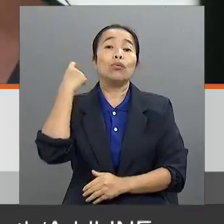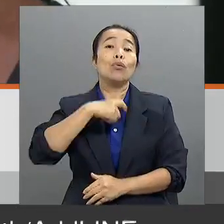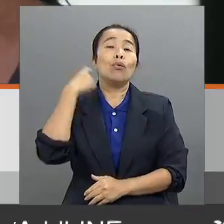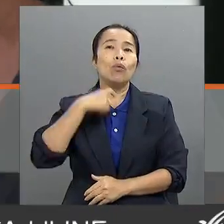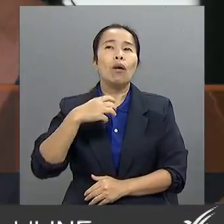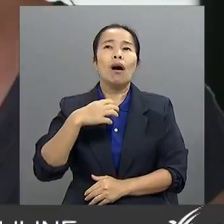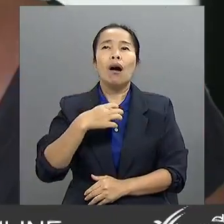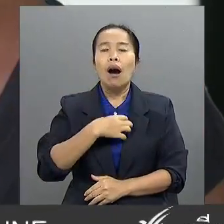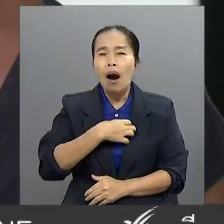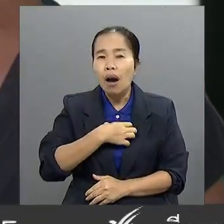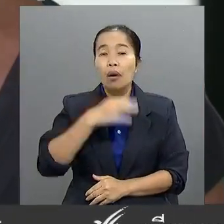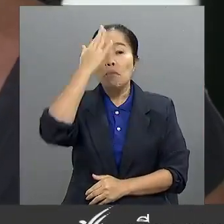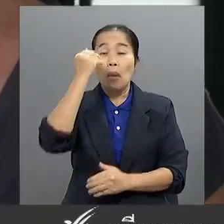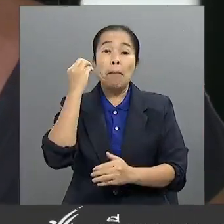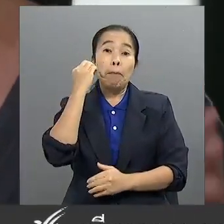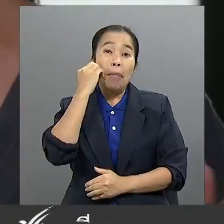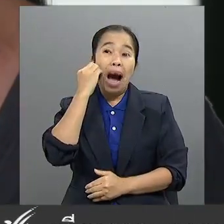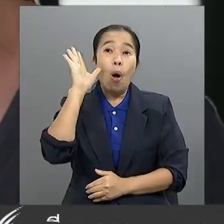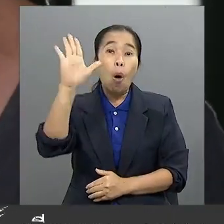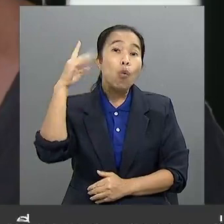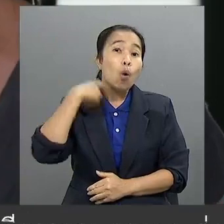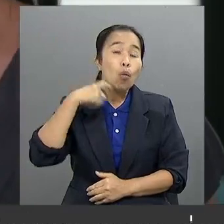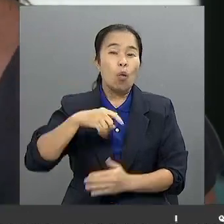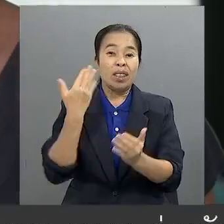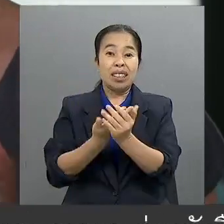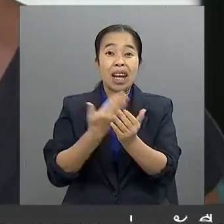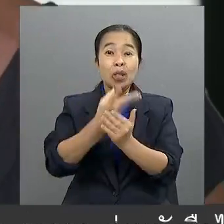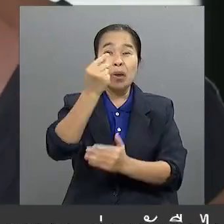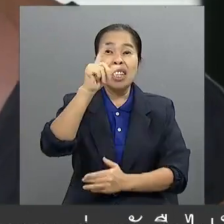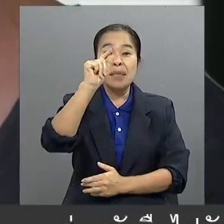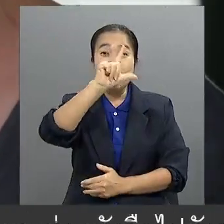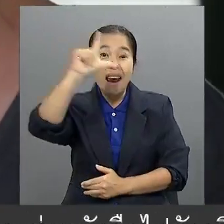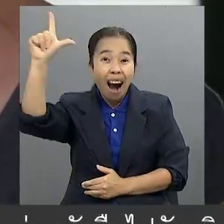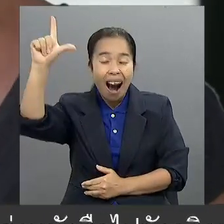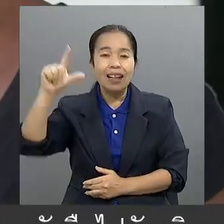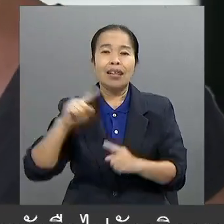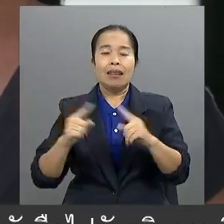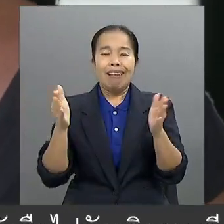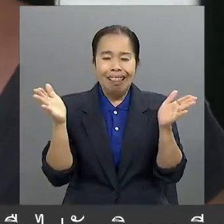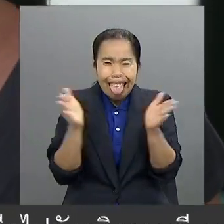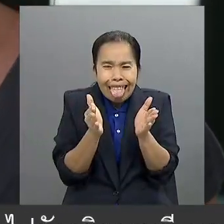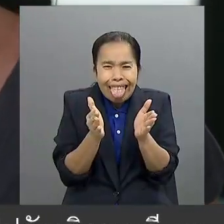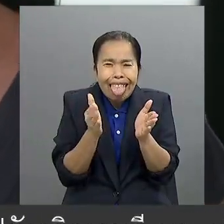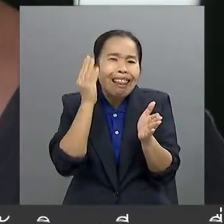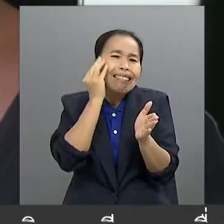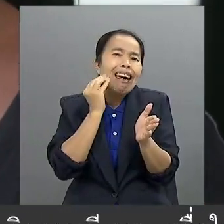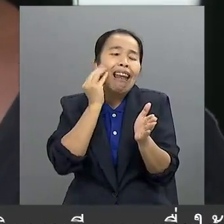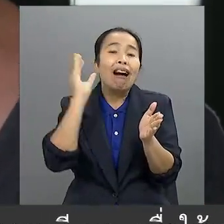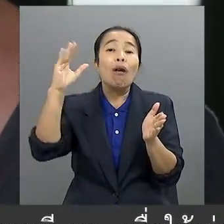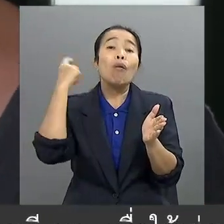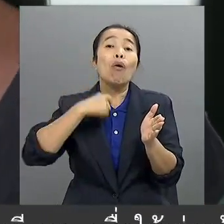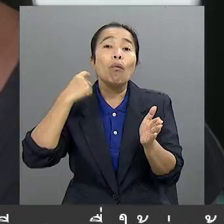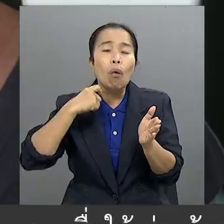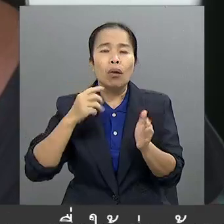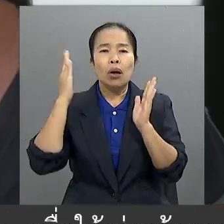20ล้านบาทเนี่ยคือเล็กมากในห้องนิดเดียวคือเล็กมากๆอะไรอย่างเงี้ยค่ะแล้วยิ่งถ้าต้องโซเชียลดิสเทนซิ่ง